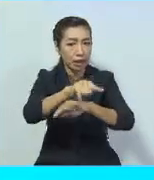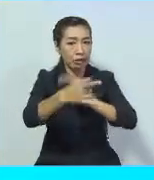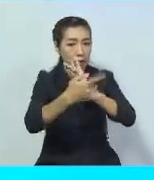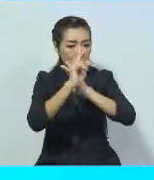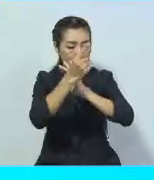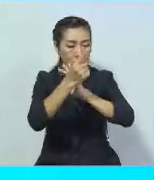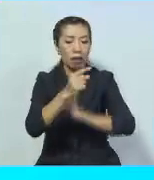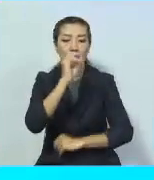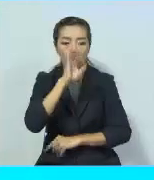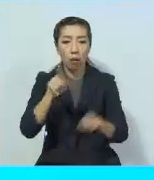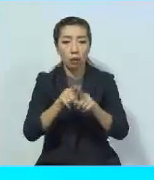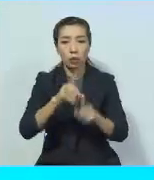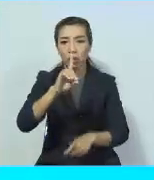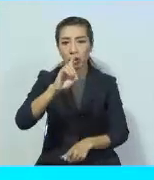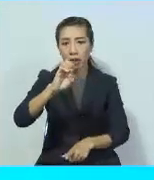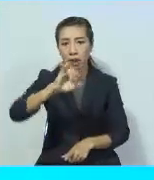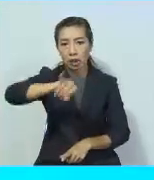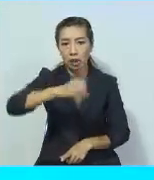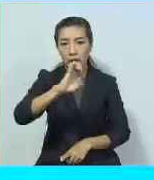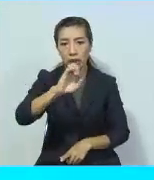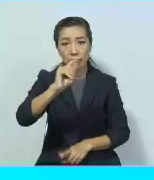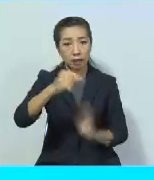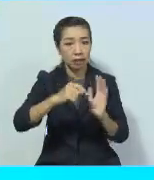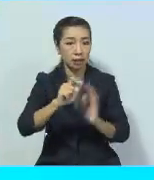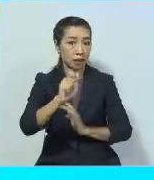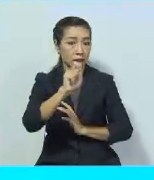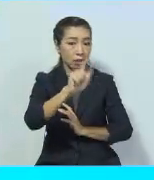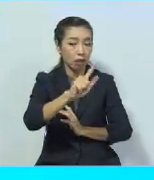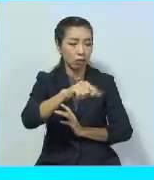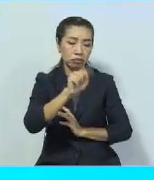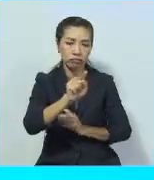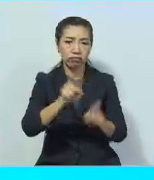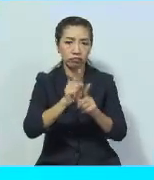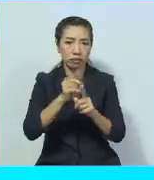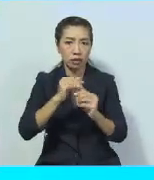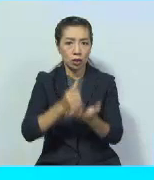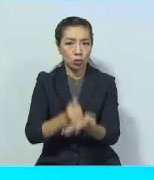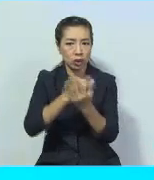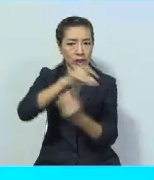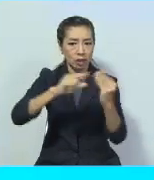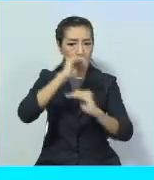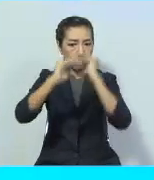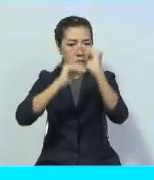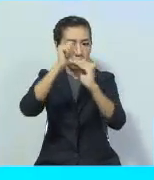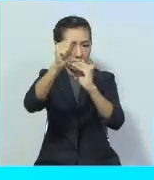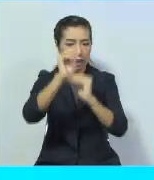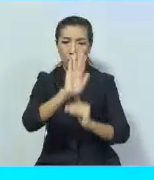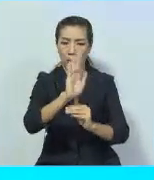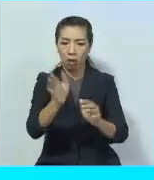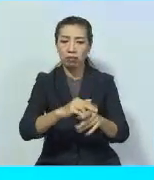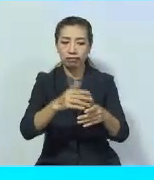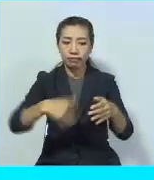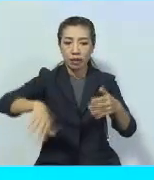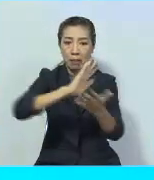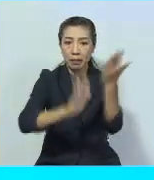สัมพันธ์ของดิจิทัลจะเป็นตัวเร่งในการเจริญเติบโตทางเศรษฐกิจที่ครอบคลุมในภูมิภาคเอเปกและเปิดโอกาส